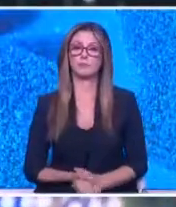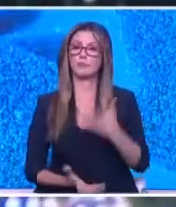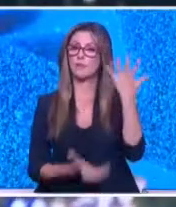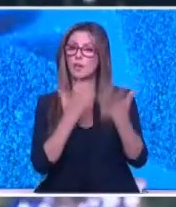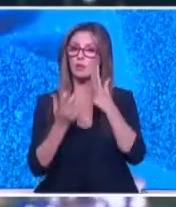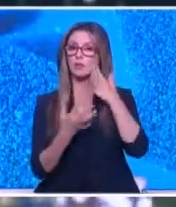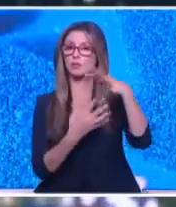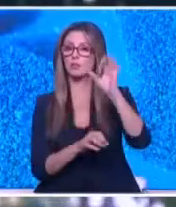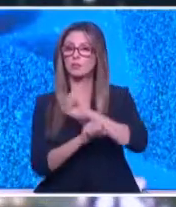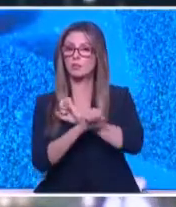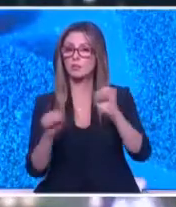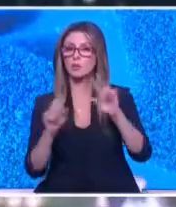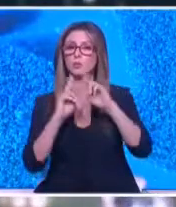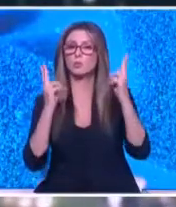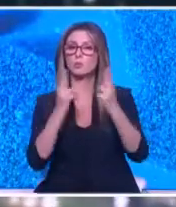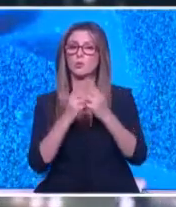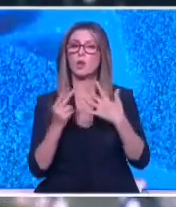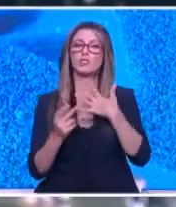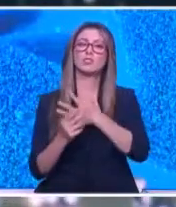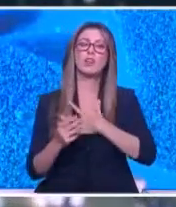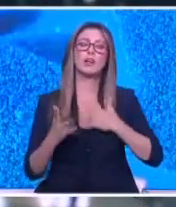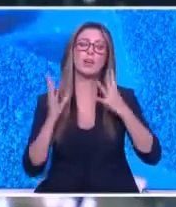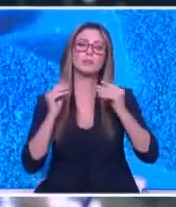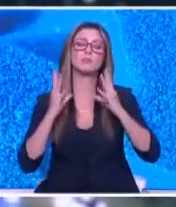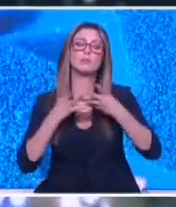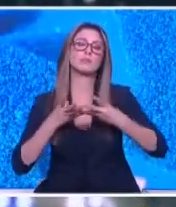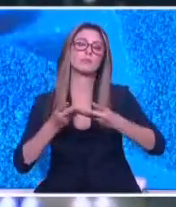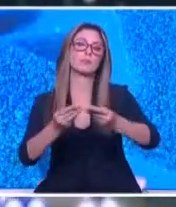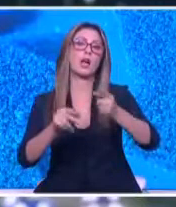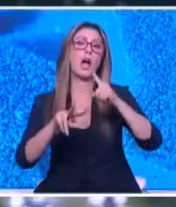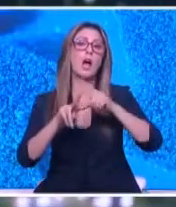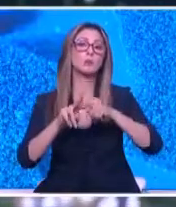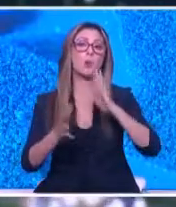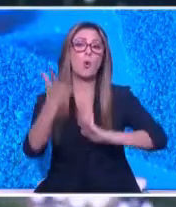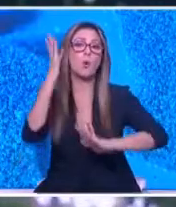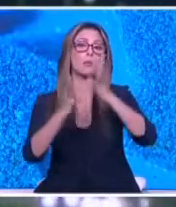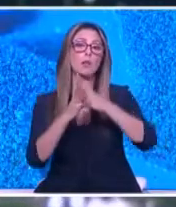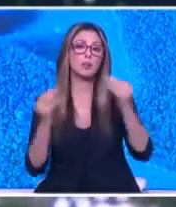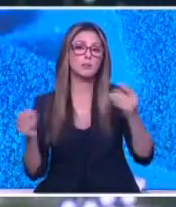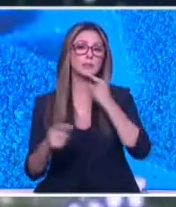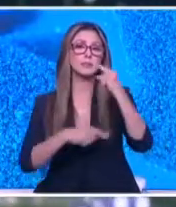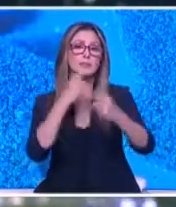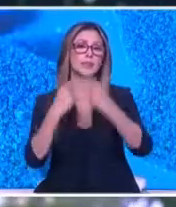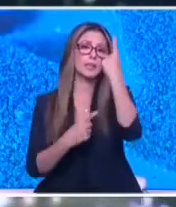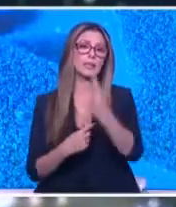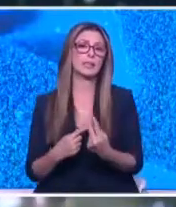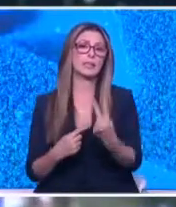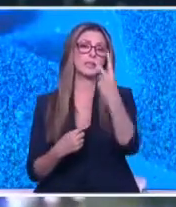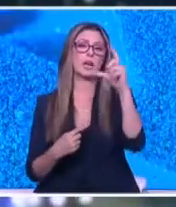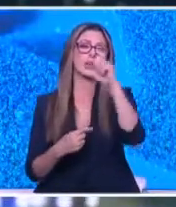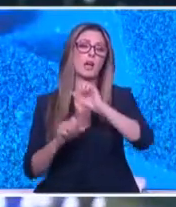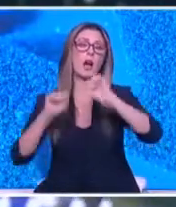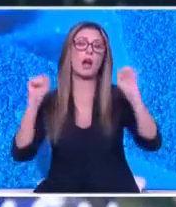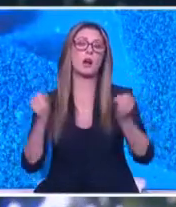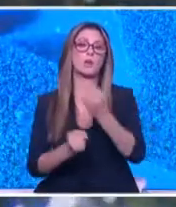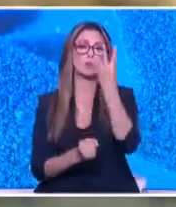Yangınlar, insan tahribatları, dünyanın akciğerleri her geçen gün tükeniyor. Amazonlardaki orman kayıpları yılın ilk 7 ayında rekor seviyeye